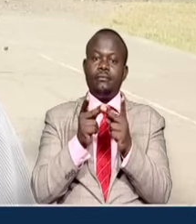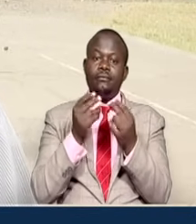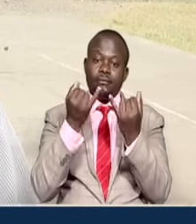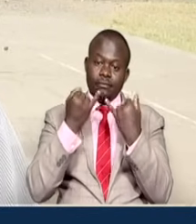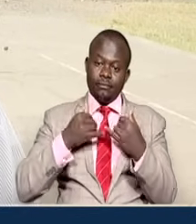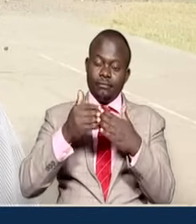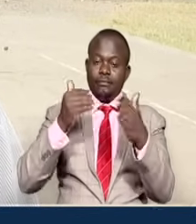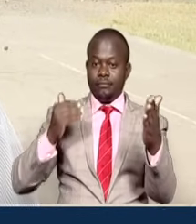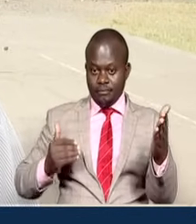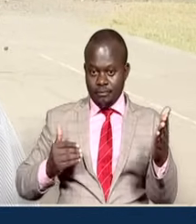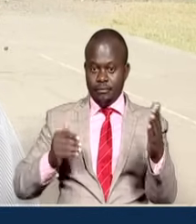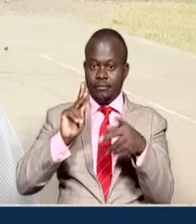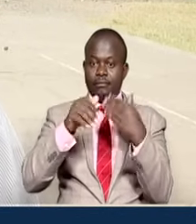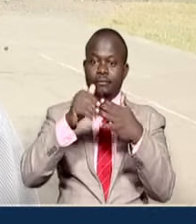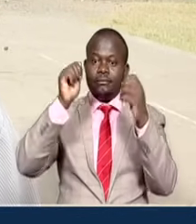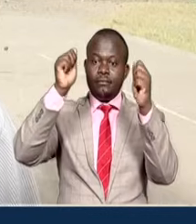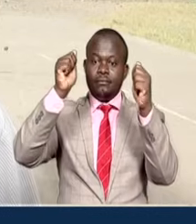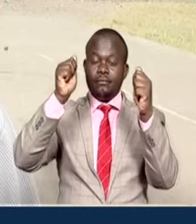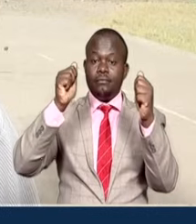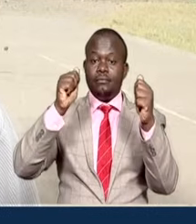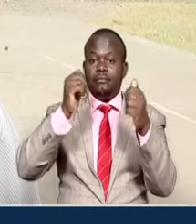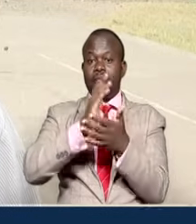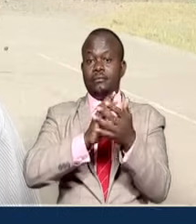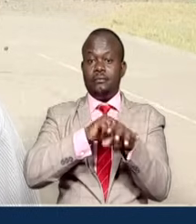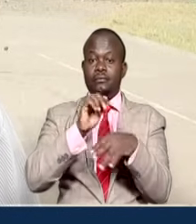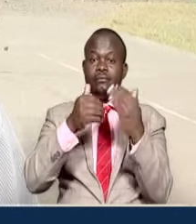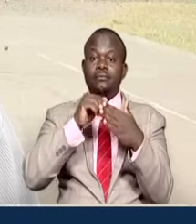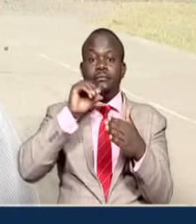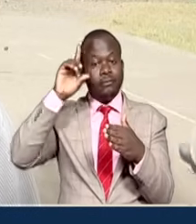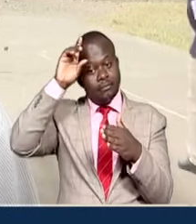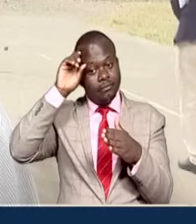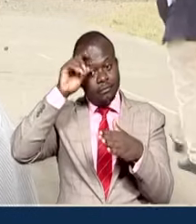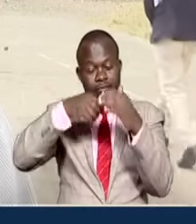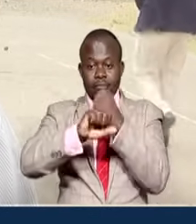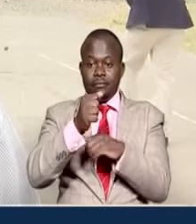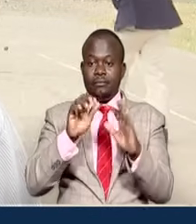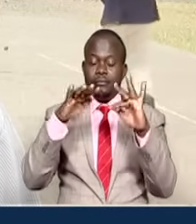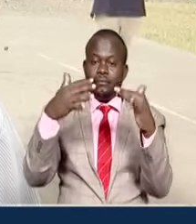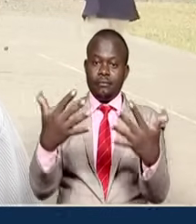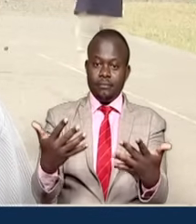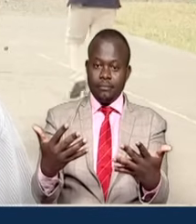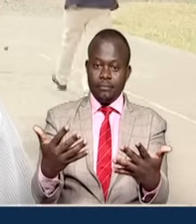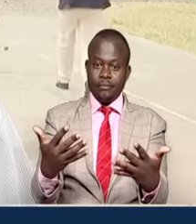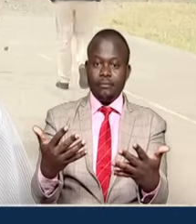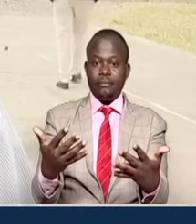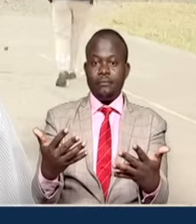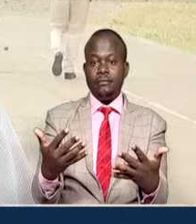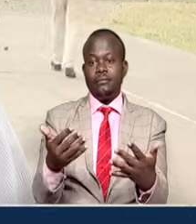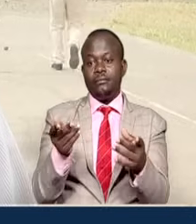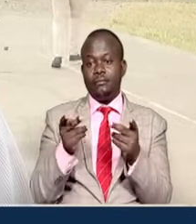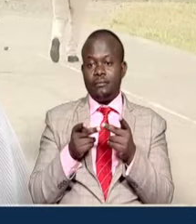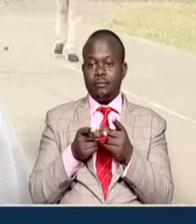abantu baziyamamariza rimwe na mugwa agasanga batanatekereje ku bikorwa remezo uko biteye, haba ari